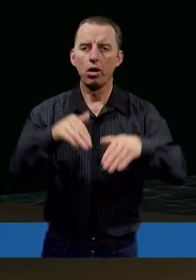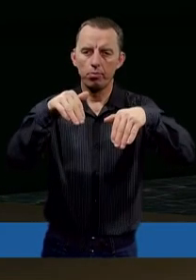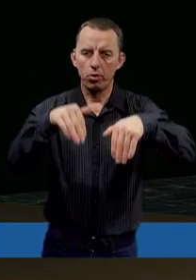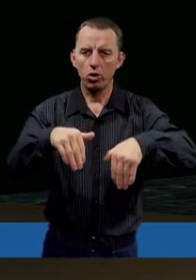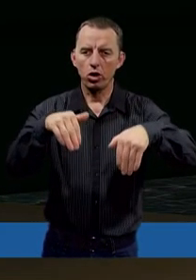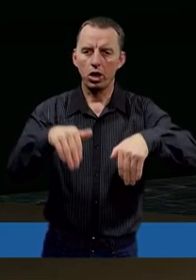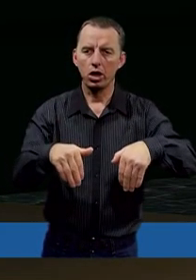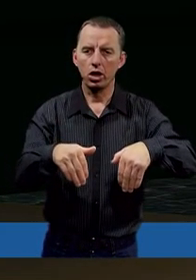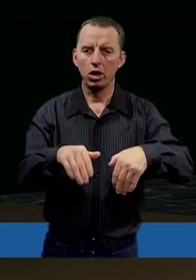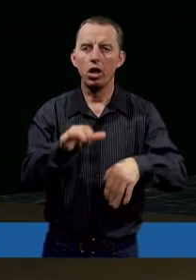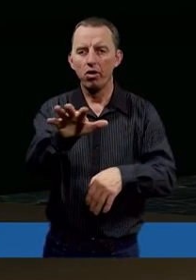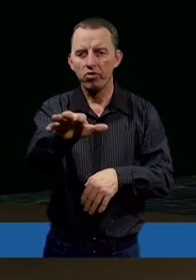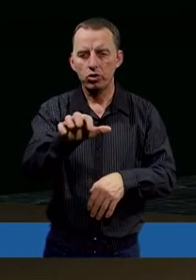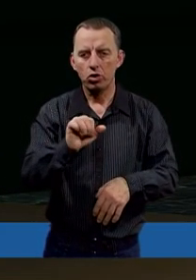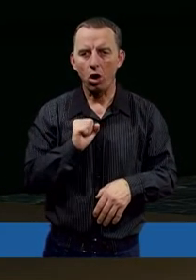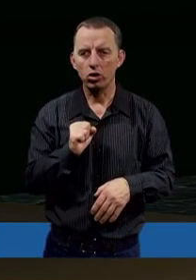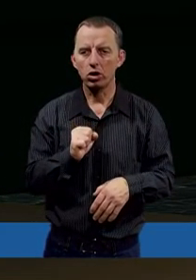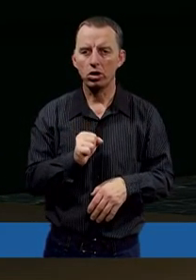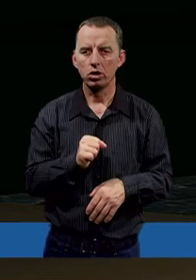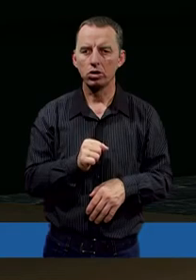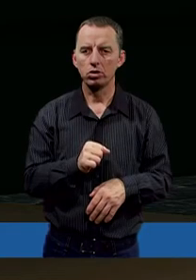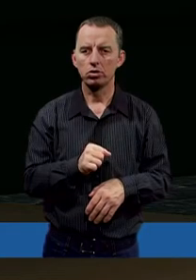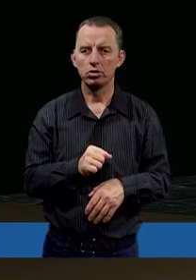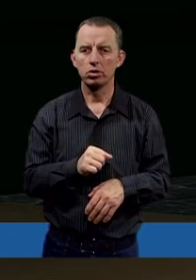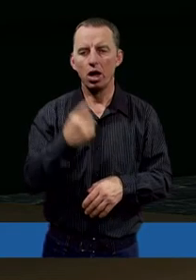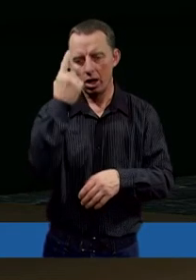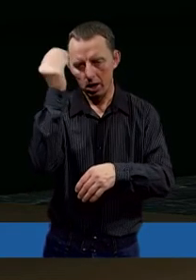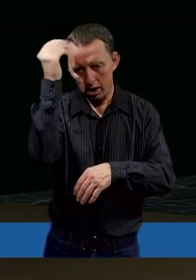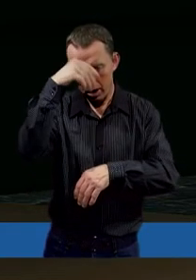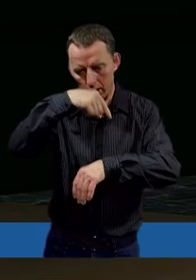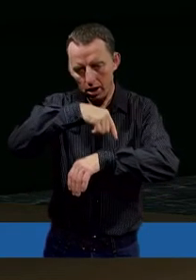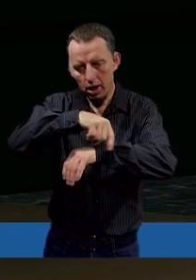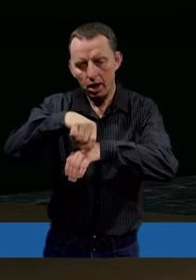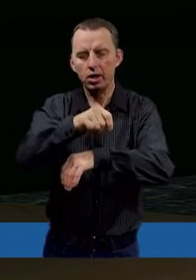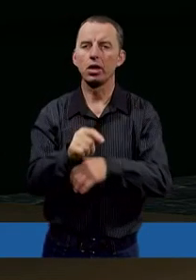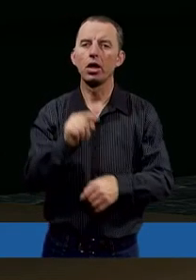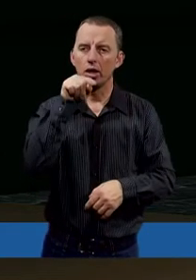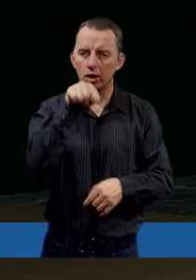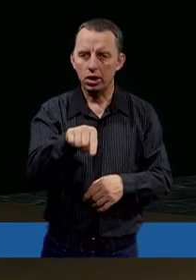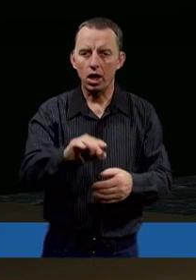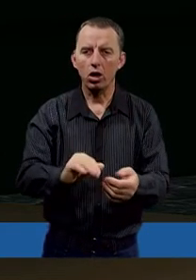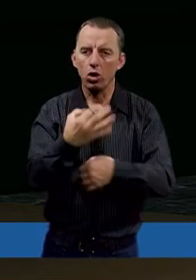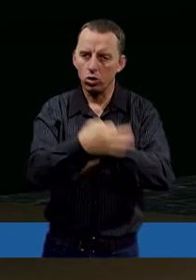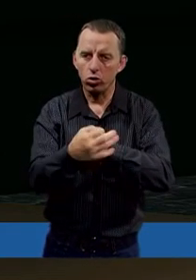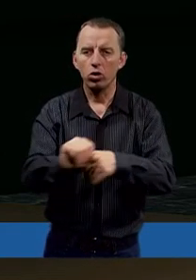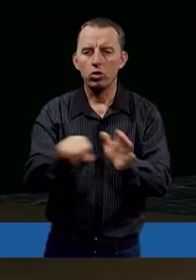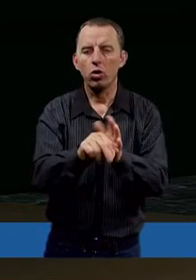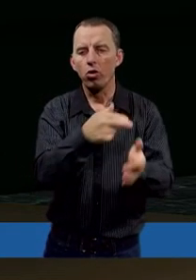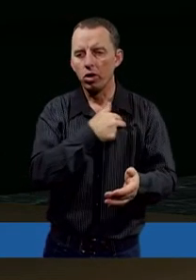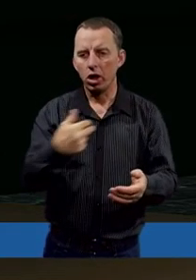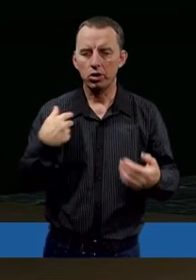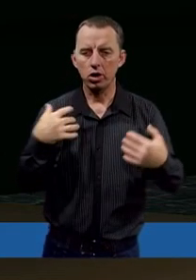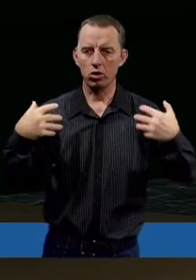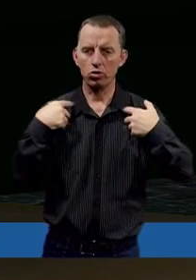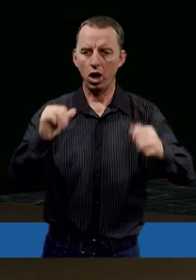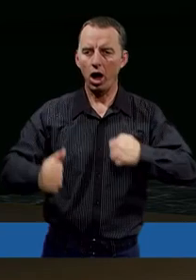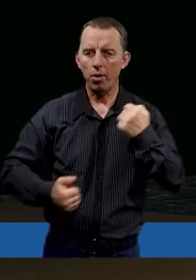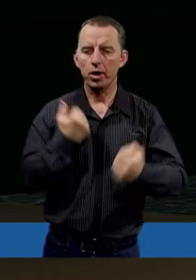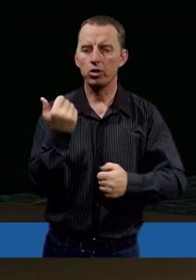mogli wziąć te lekcje z tego studium do naszego życia, abyśmy